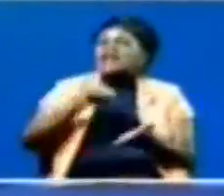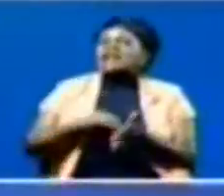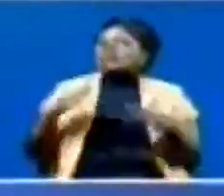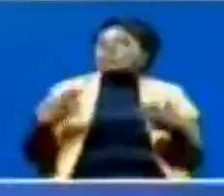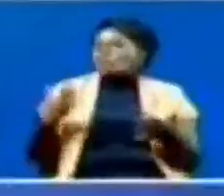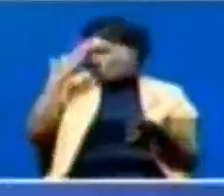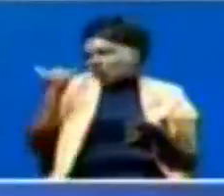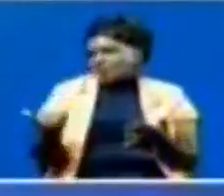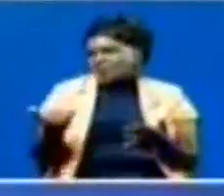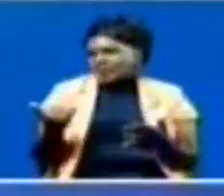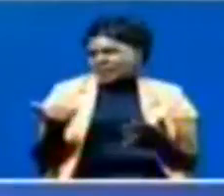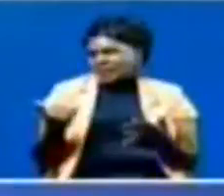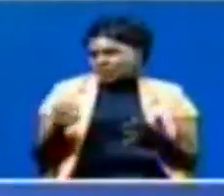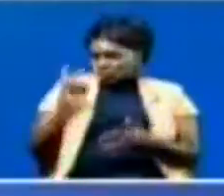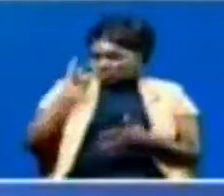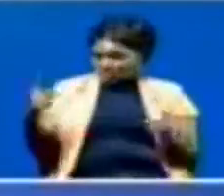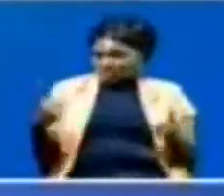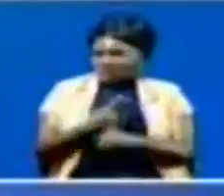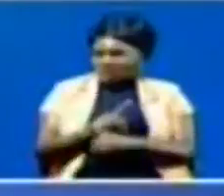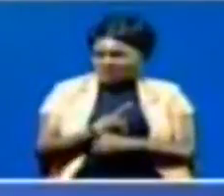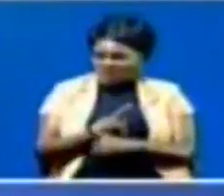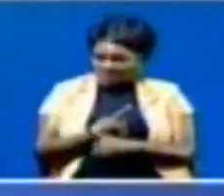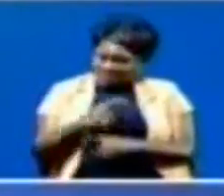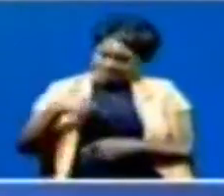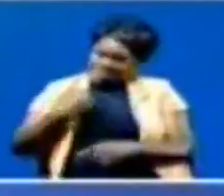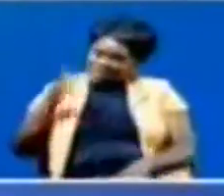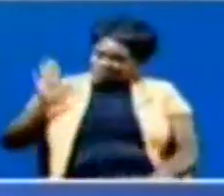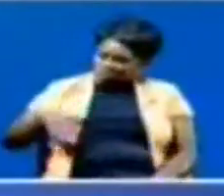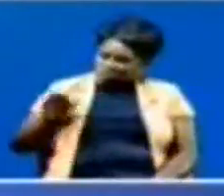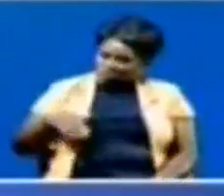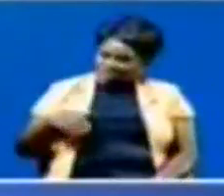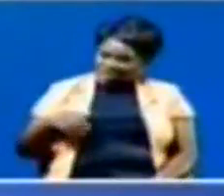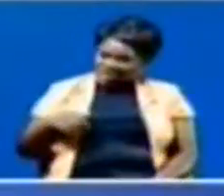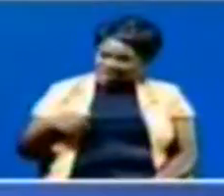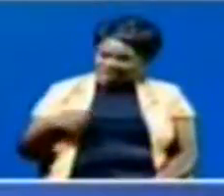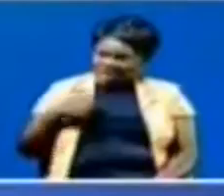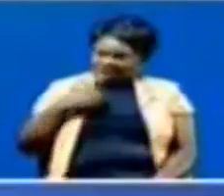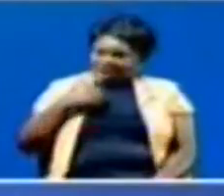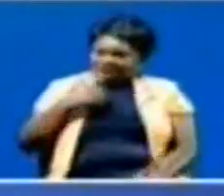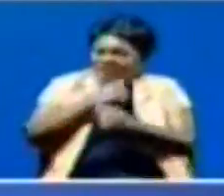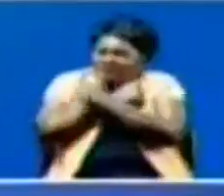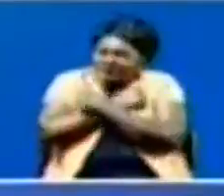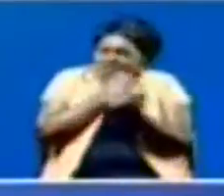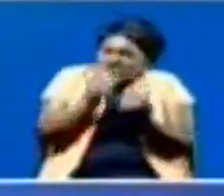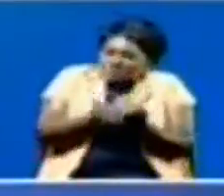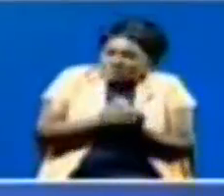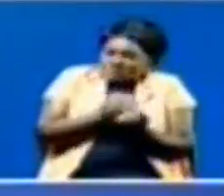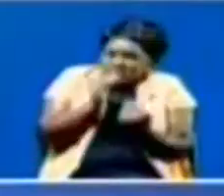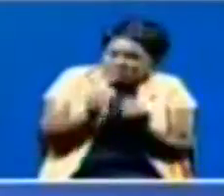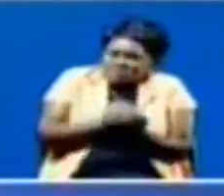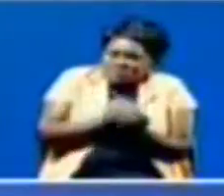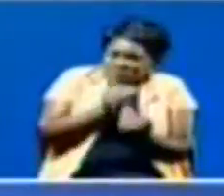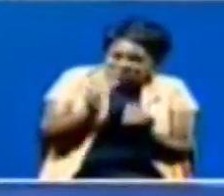vifo toba suona sasa sisi wanawake tuwapenda kadede dede. Waona? Mke